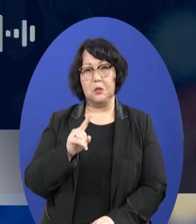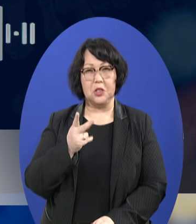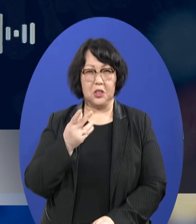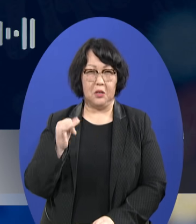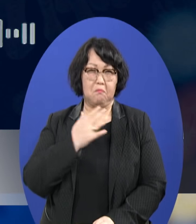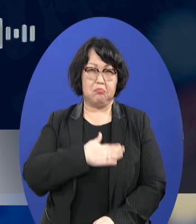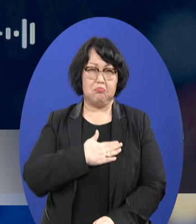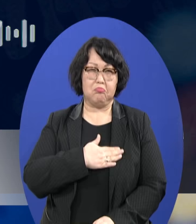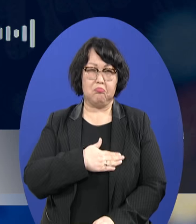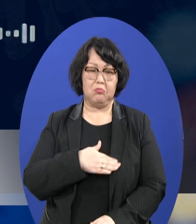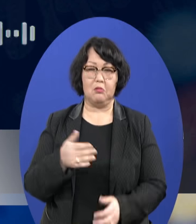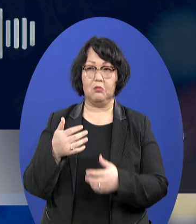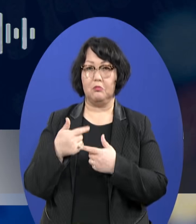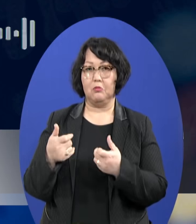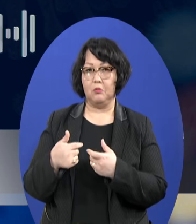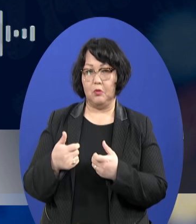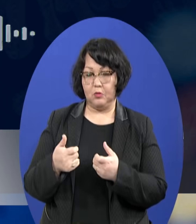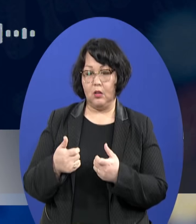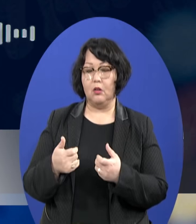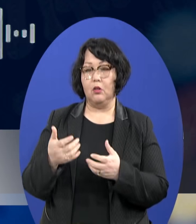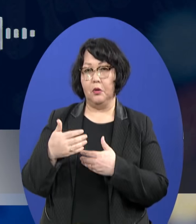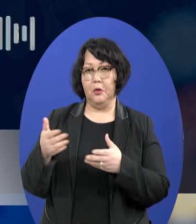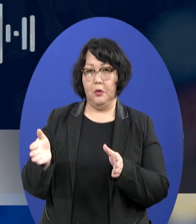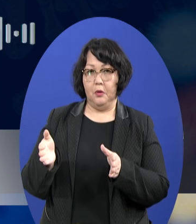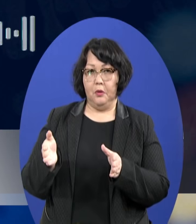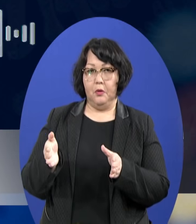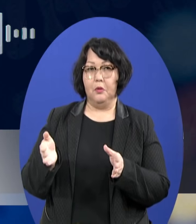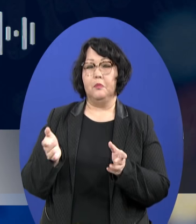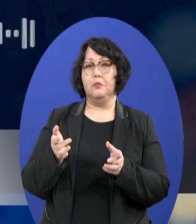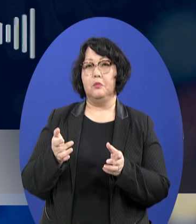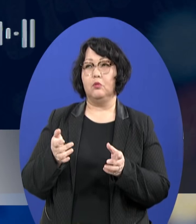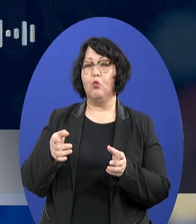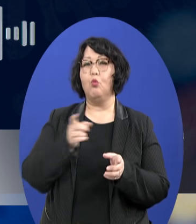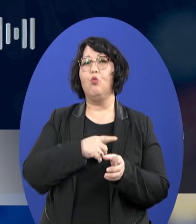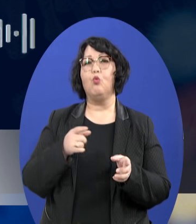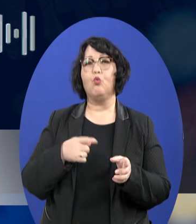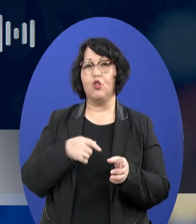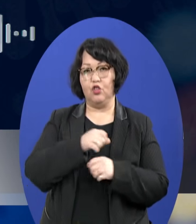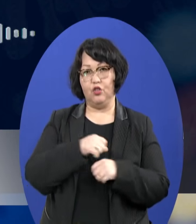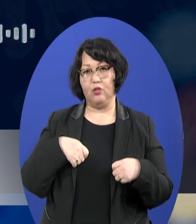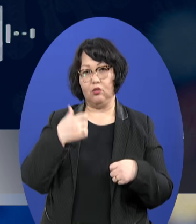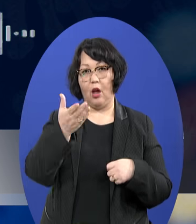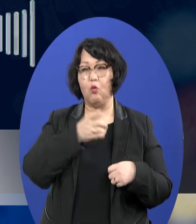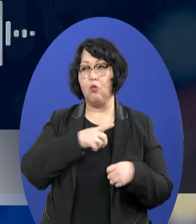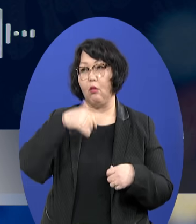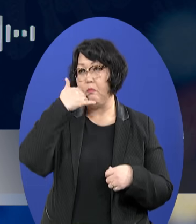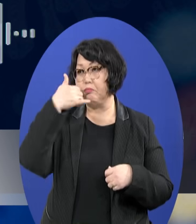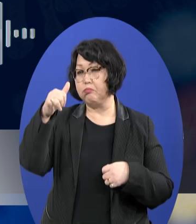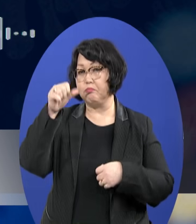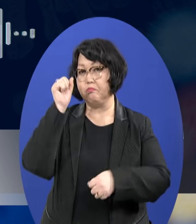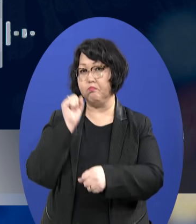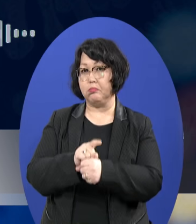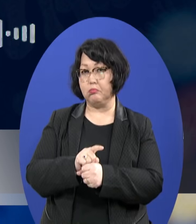нөгөө харилцаа ажилгүй үнэтэй учраас тухайн тусгаарлагдах хүмүүс маань болохоор тэр буудлалтайгаа холбогдоод тэгэл захиалга өгч юм бол зэрэгт нь бол нэгдсэн